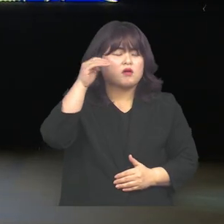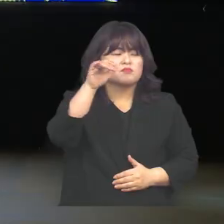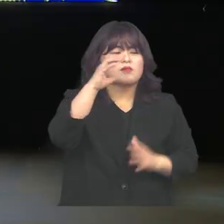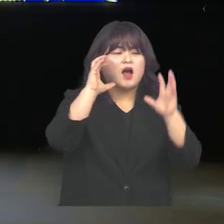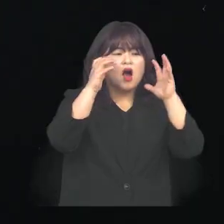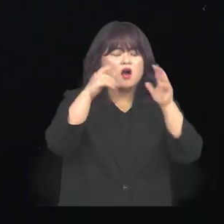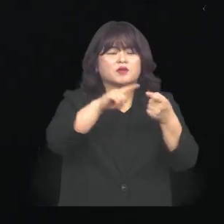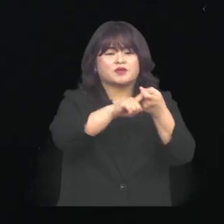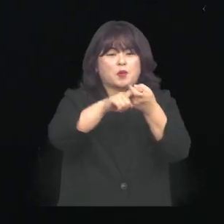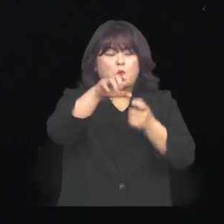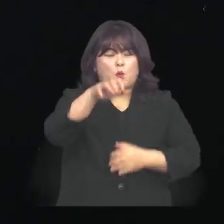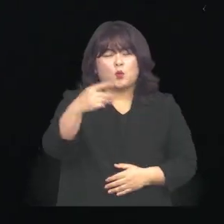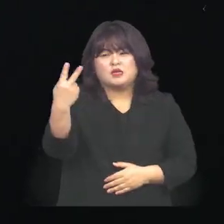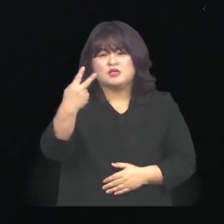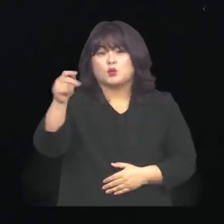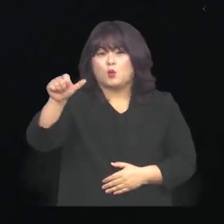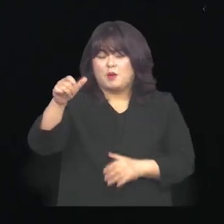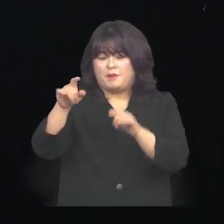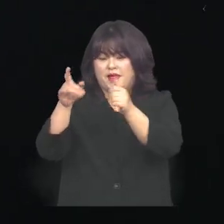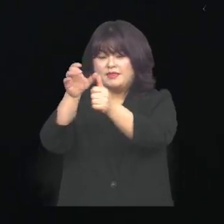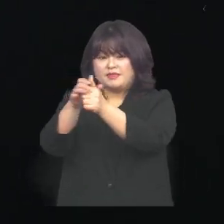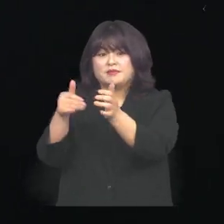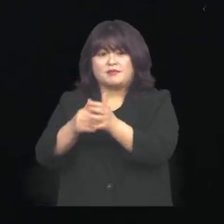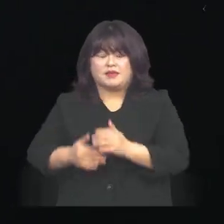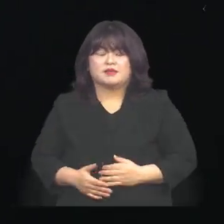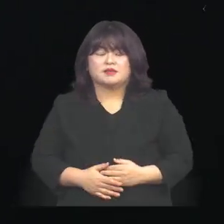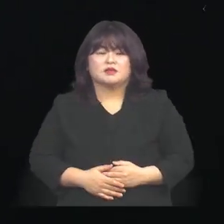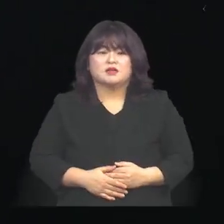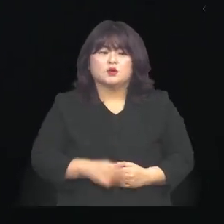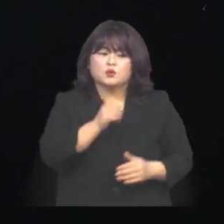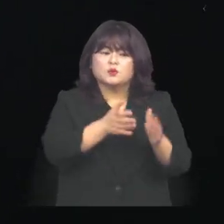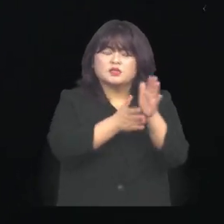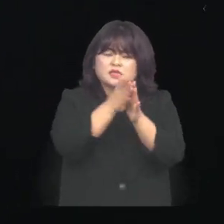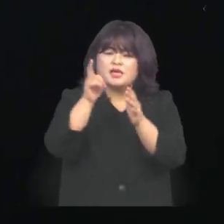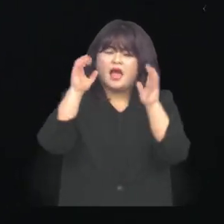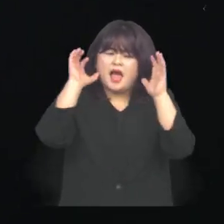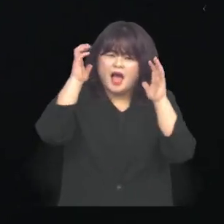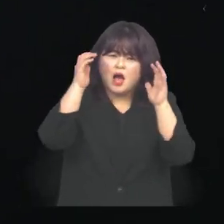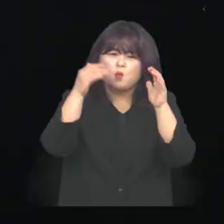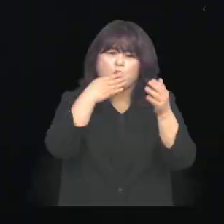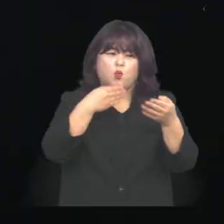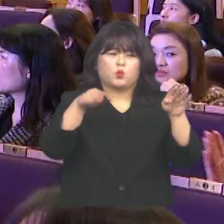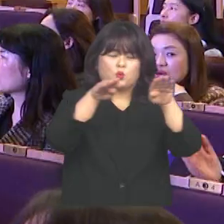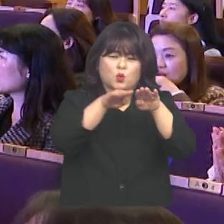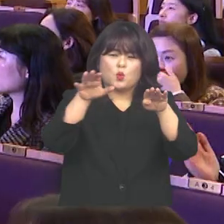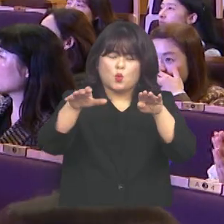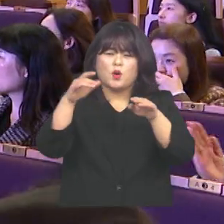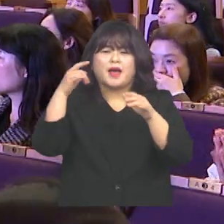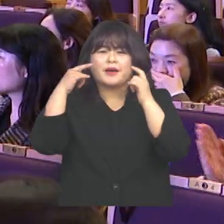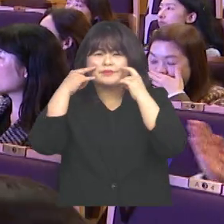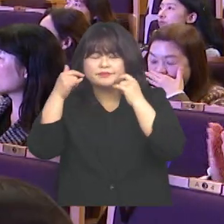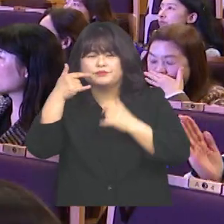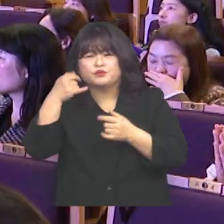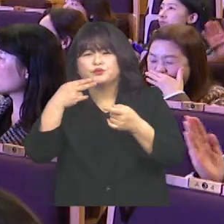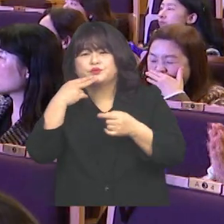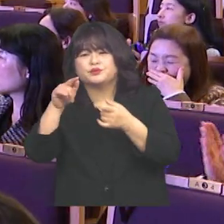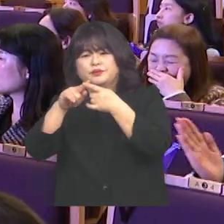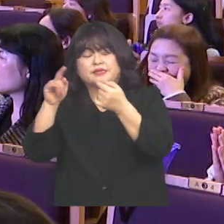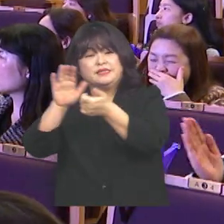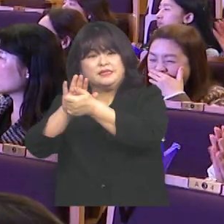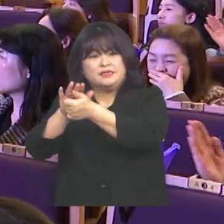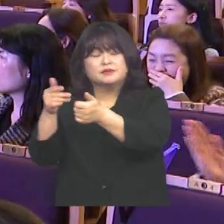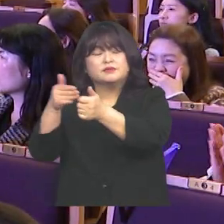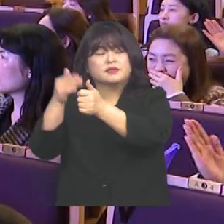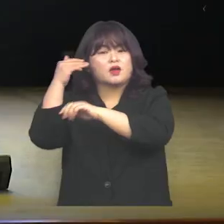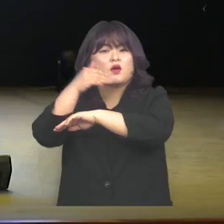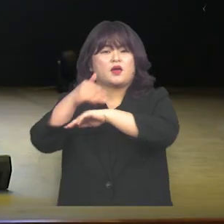어린이집 연합회는 성금 2,500만 원을 기탁했고 시는 이를 아동복지시설과 요보호아동 지원에 사용할